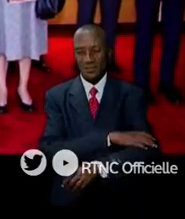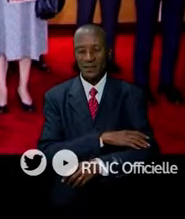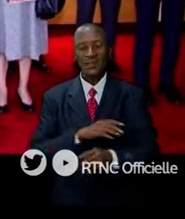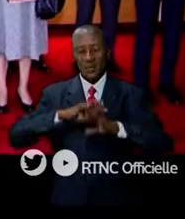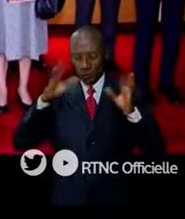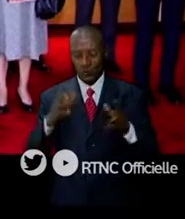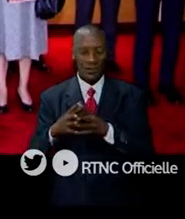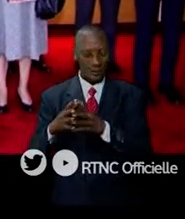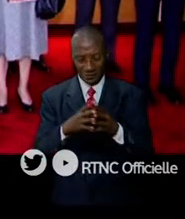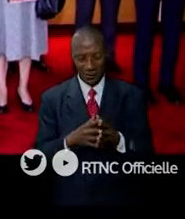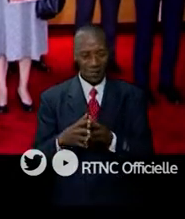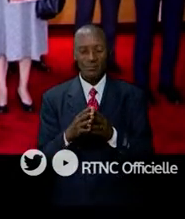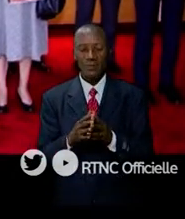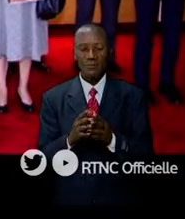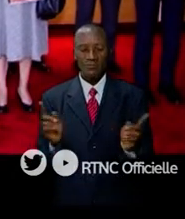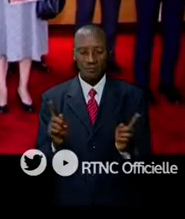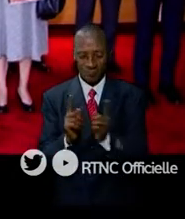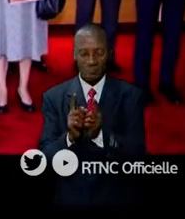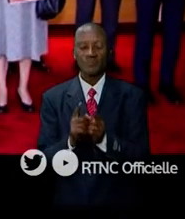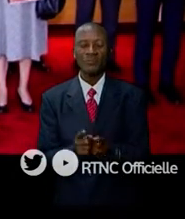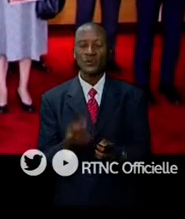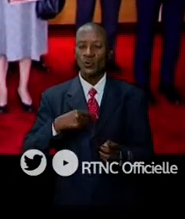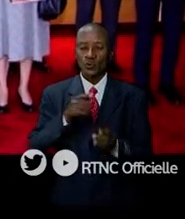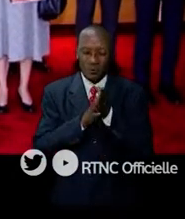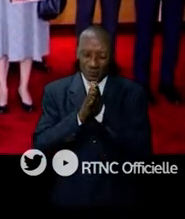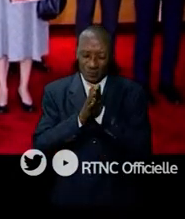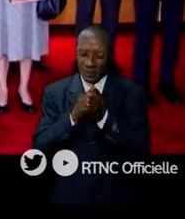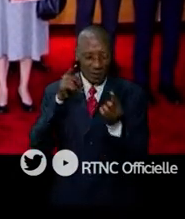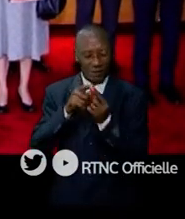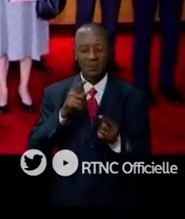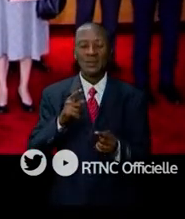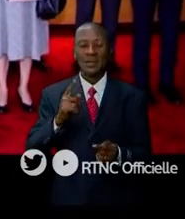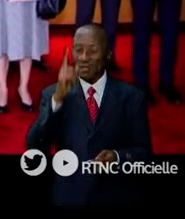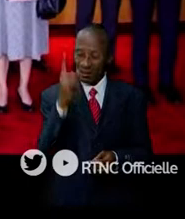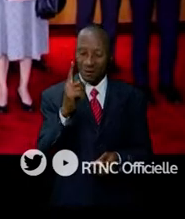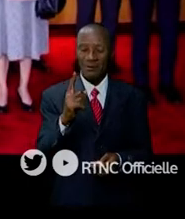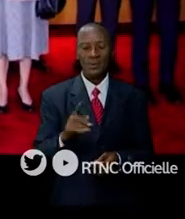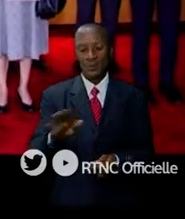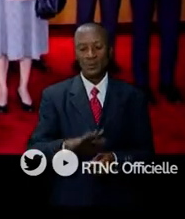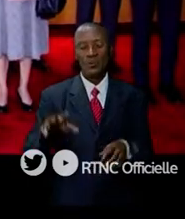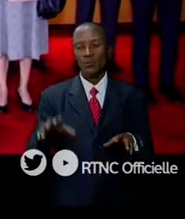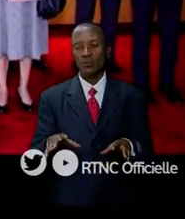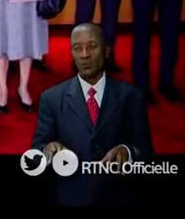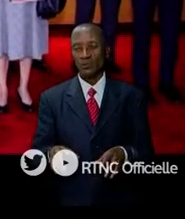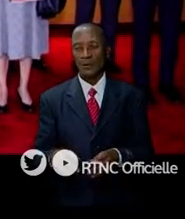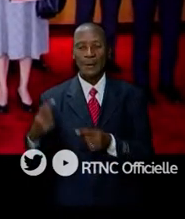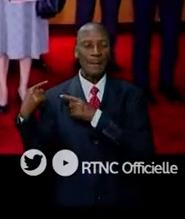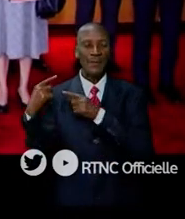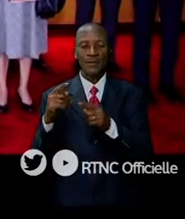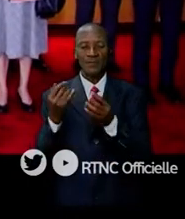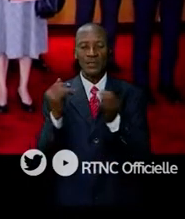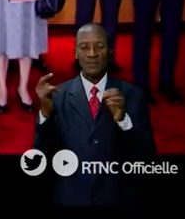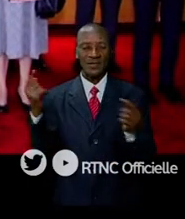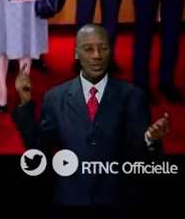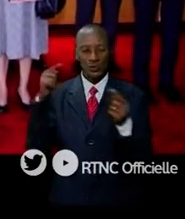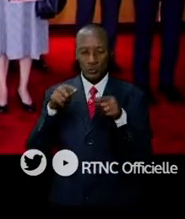se surpasser et voir l'intérêt supérieur de la nation. Et comme vous le savez, depuis l'indépendance, beaucoup de problèmes que nous avons connus sont